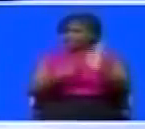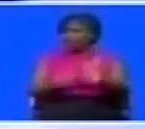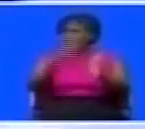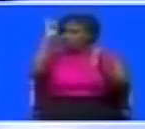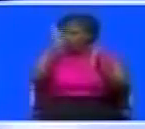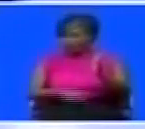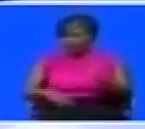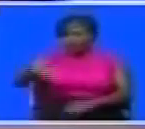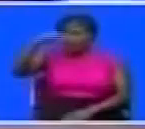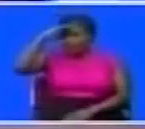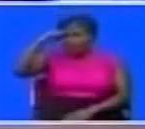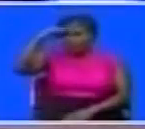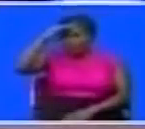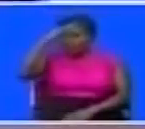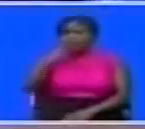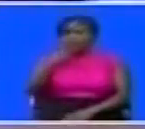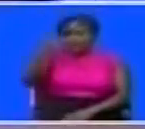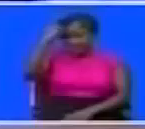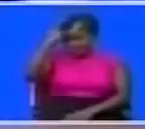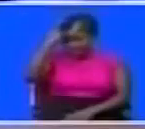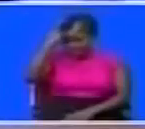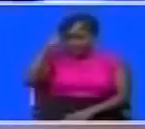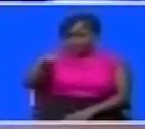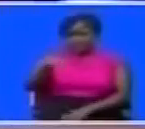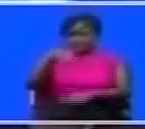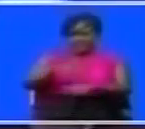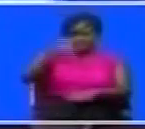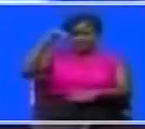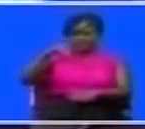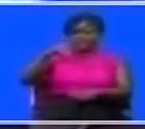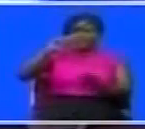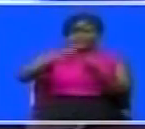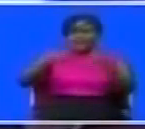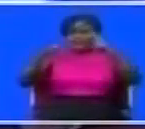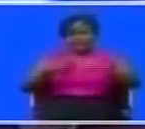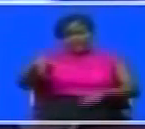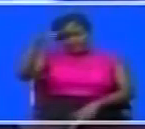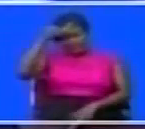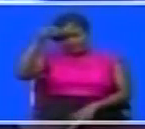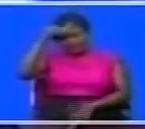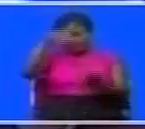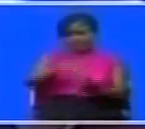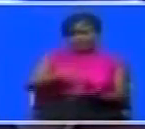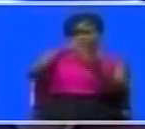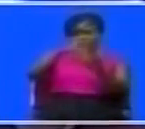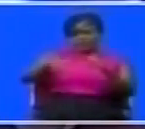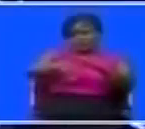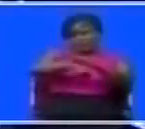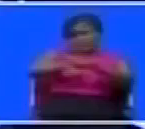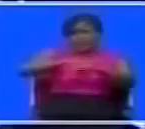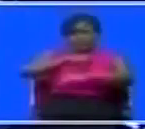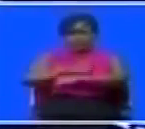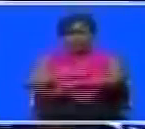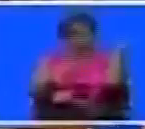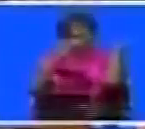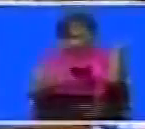kuwa ulevi miongoni mwa wazazi ni kati ya vigezo vinavyodidimiza viwango vya elimu hasa katika shule za msingi. Some